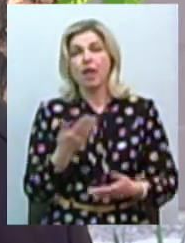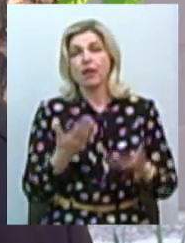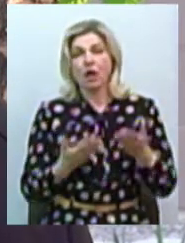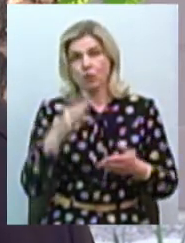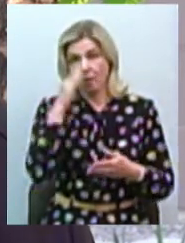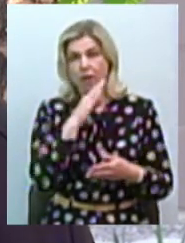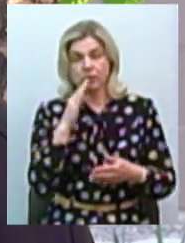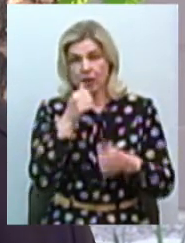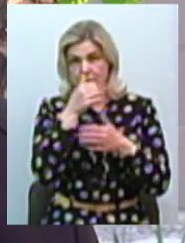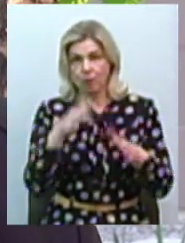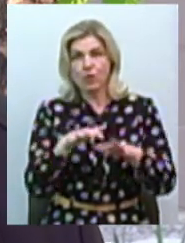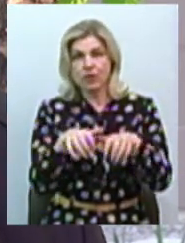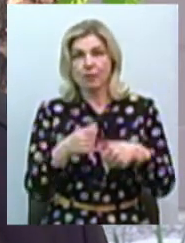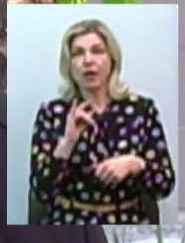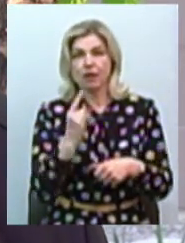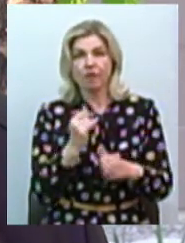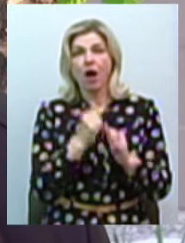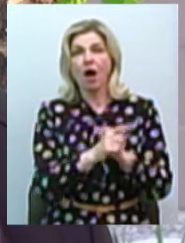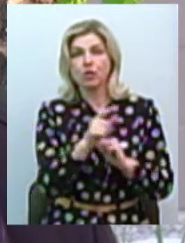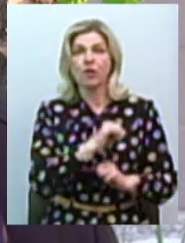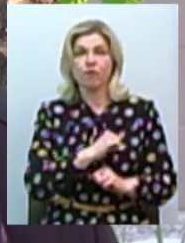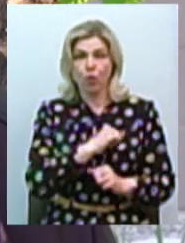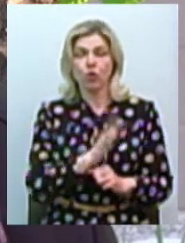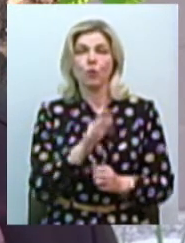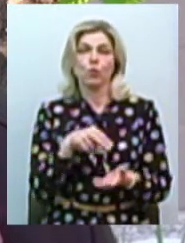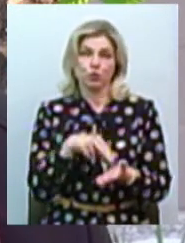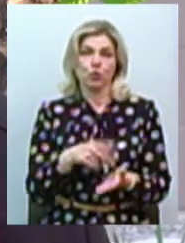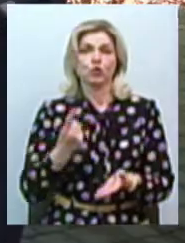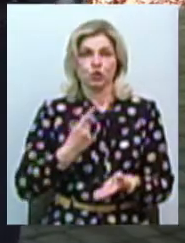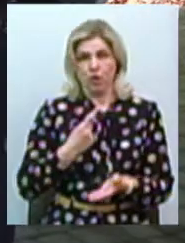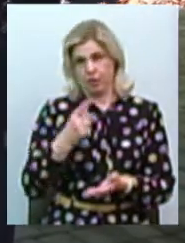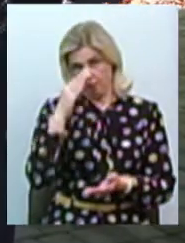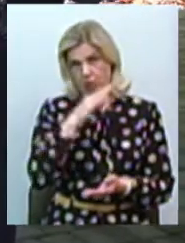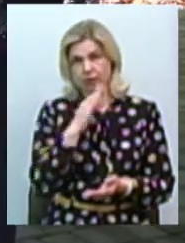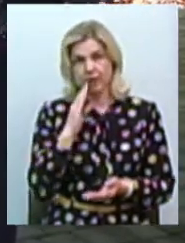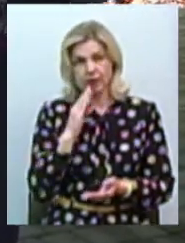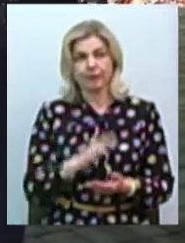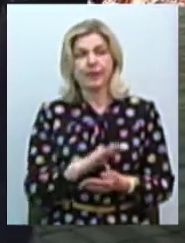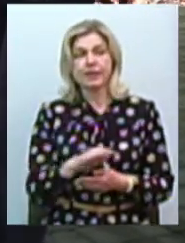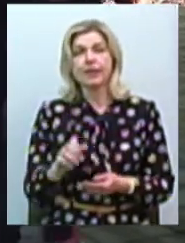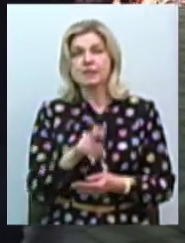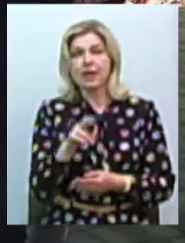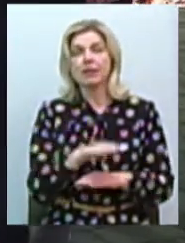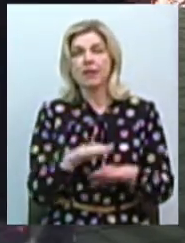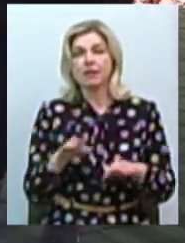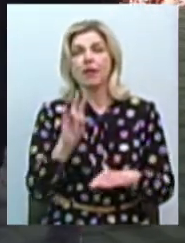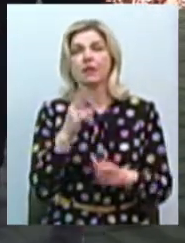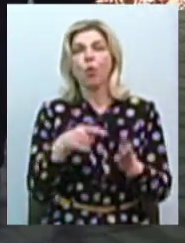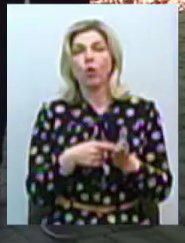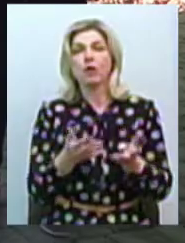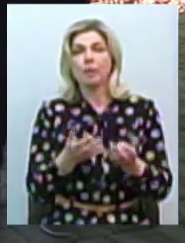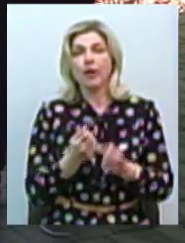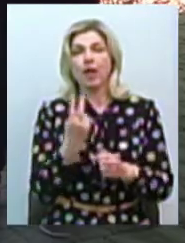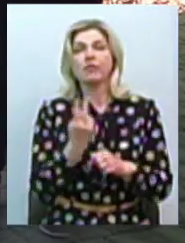Батьки не зможуть забрати дитину, кожен вихователь буде знаходитися зі своєю дитиною. До дитячих садочків дітей в Миколаєві прийматимуть в